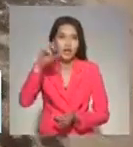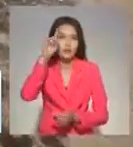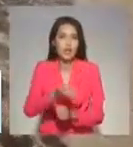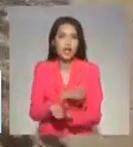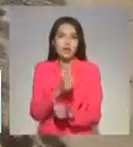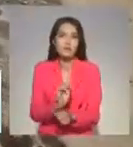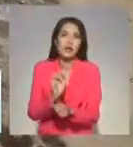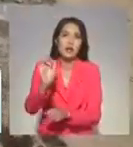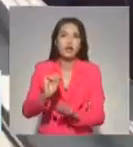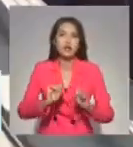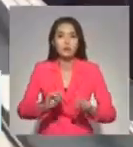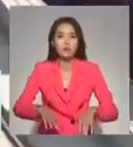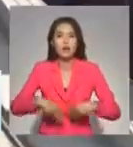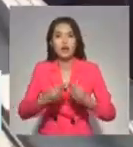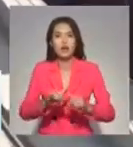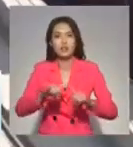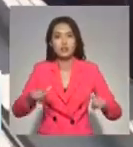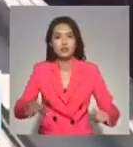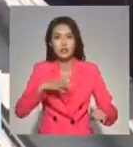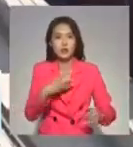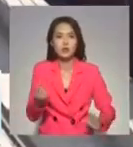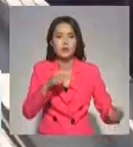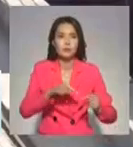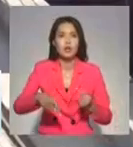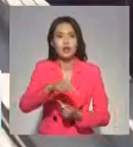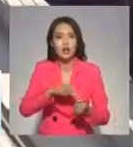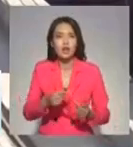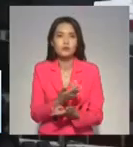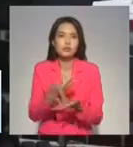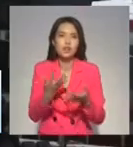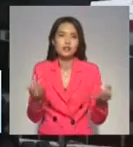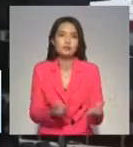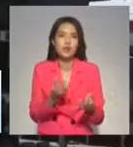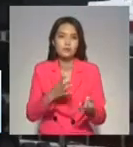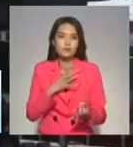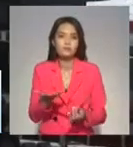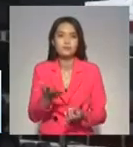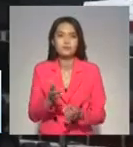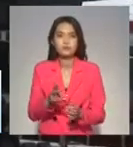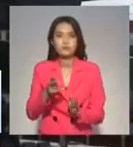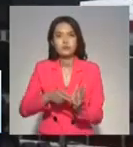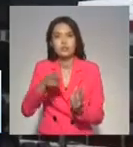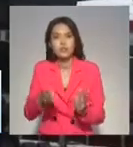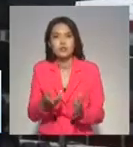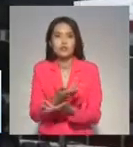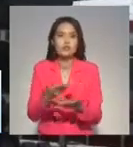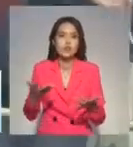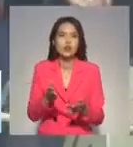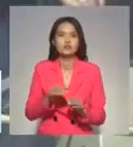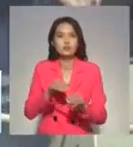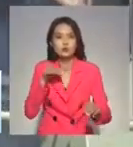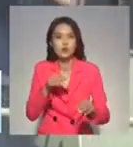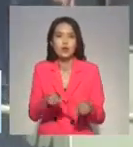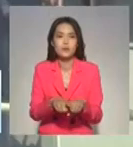экспорт мүмкіндіктерін кеңейту, бірлескен кәсіпорындар ашу мәселелері туралы пікір алмасты. Транскаспий халықаралық көлік дәлізі мен бір жол